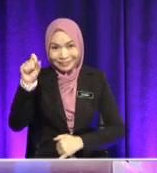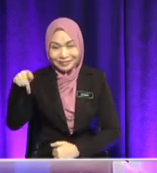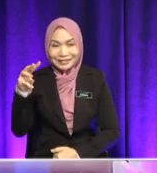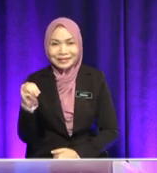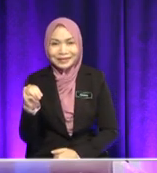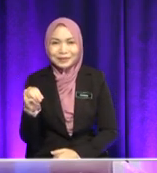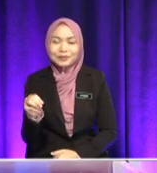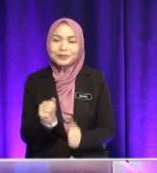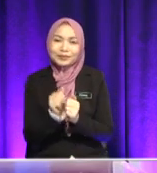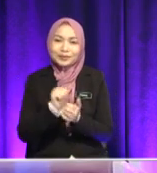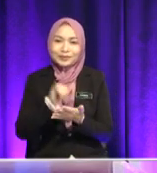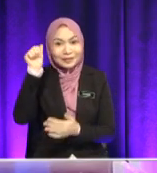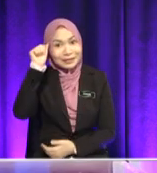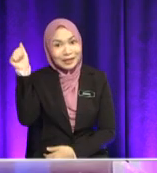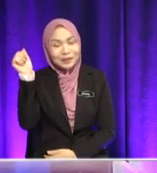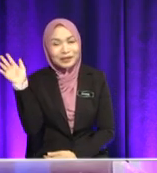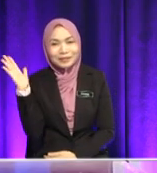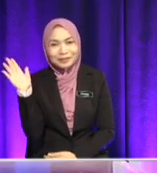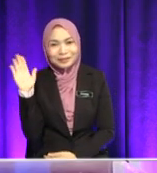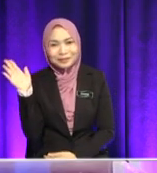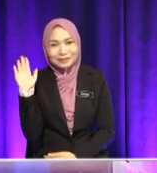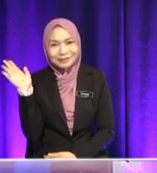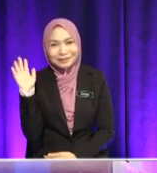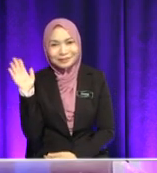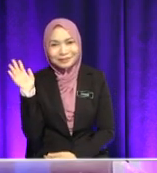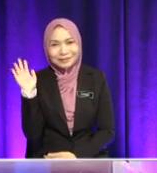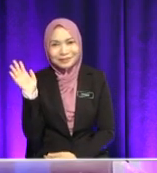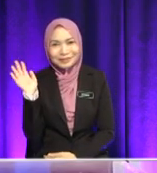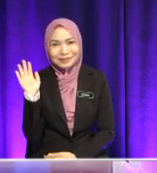itu Assalamualaikum bye bye jumpa lagi